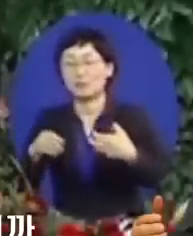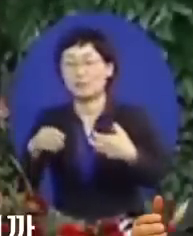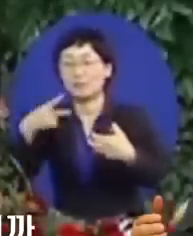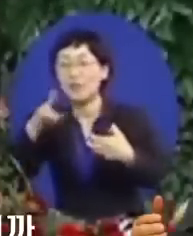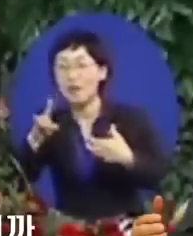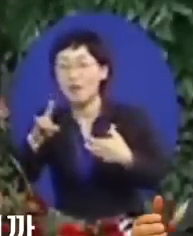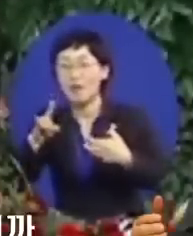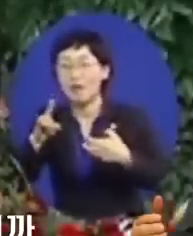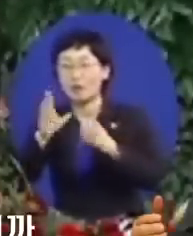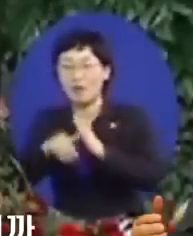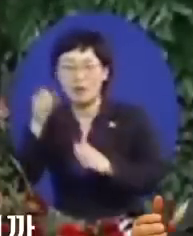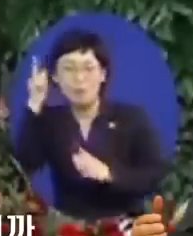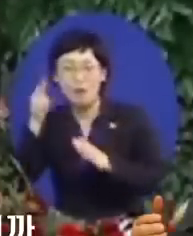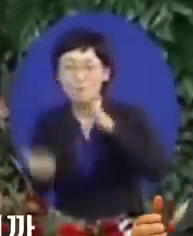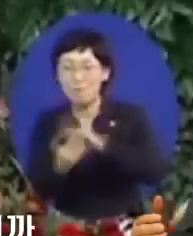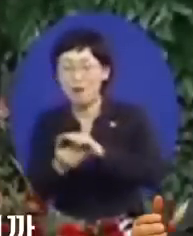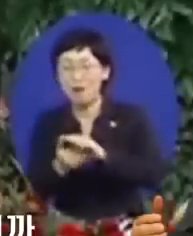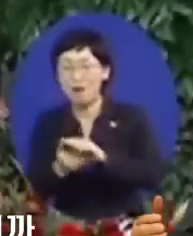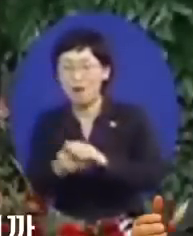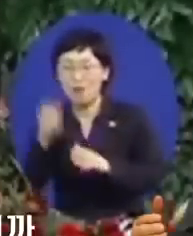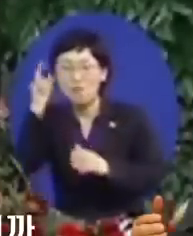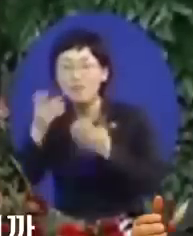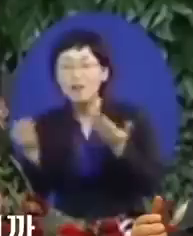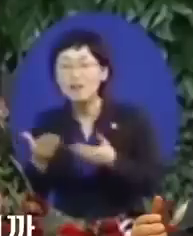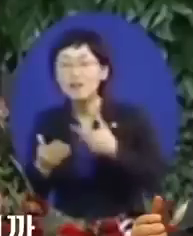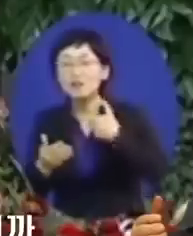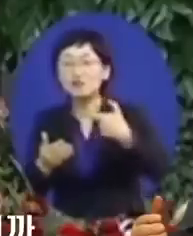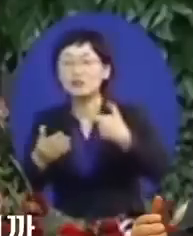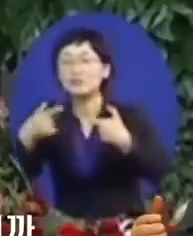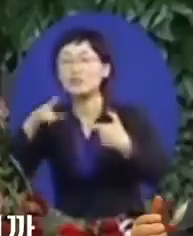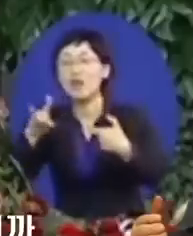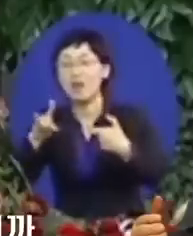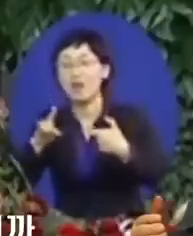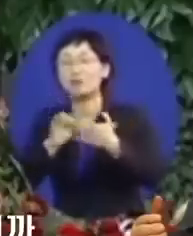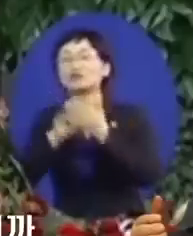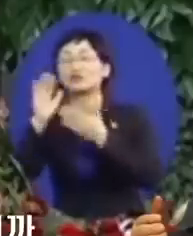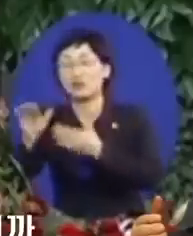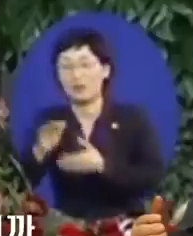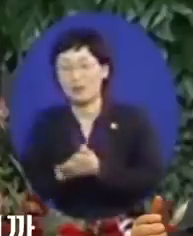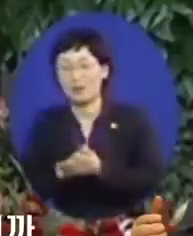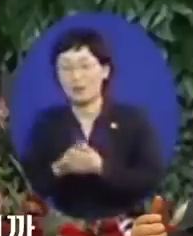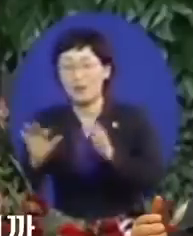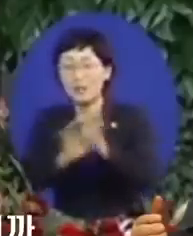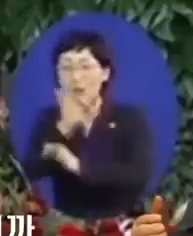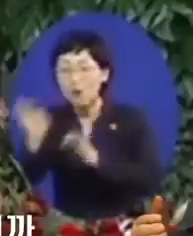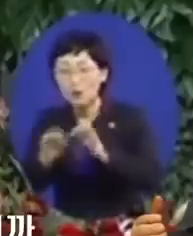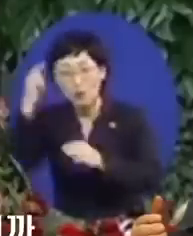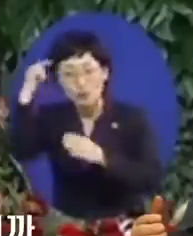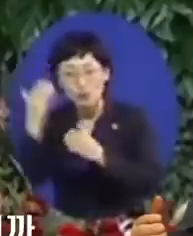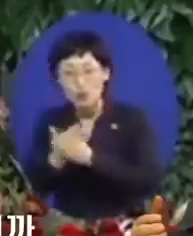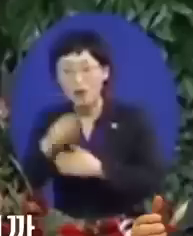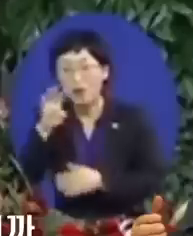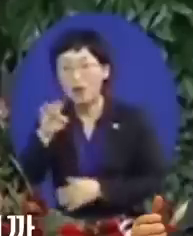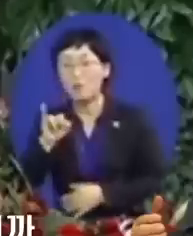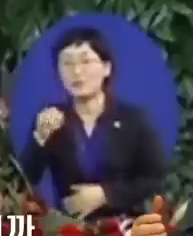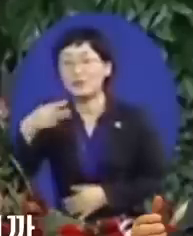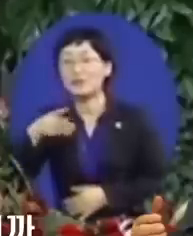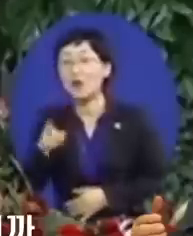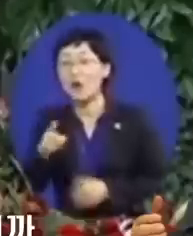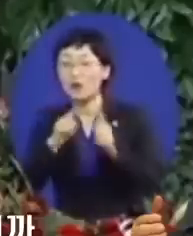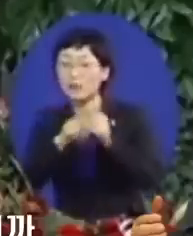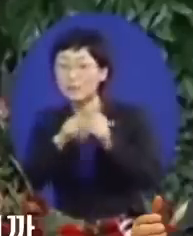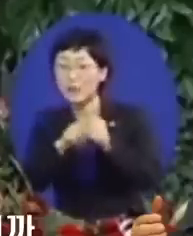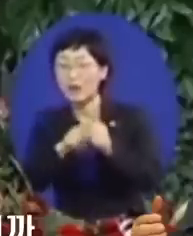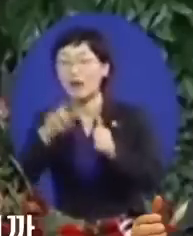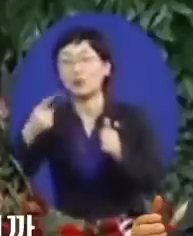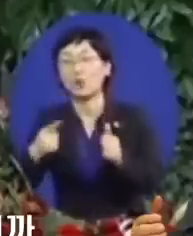64%의 위대한 일은 다 60대 이후에 이루어진 것이다. 경영학의 아버지 피터 드러커도 많은 업적을 쓰는데 대부분